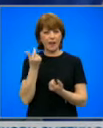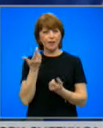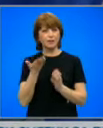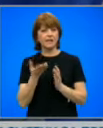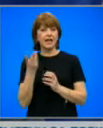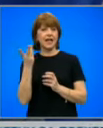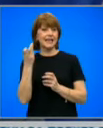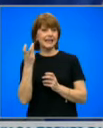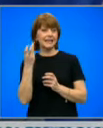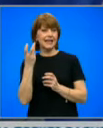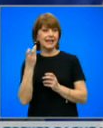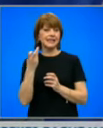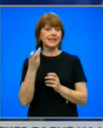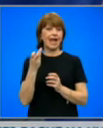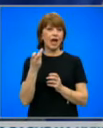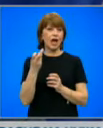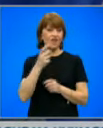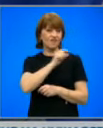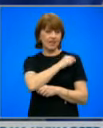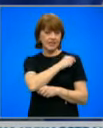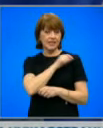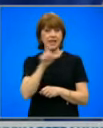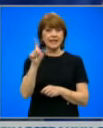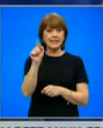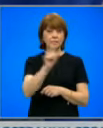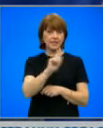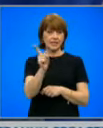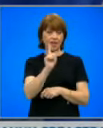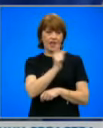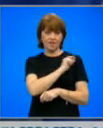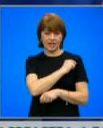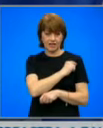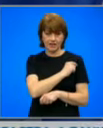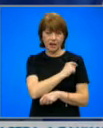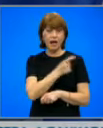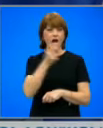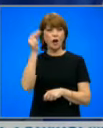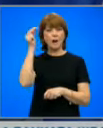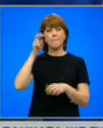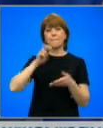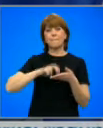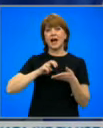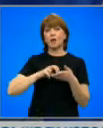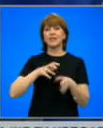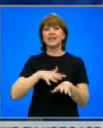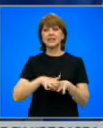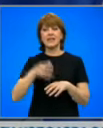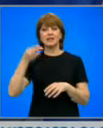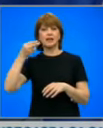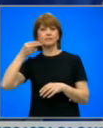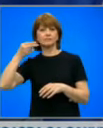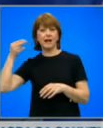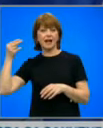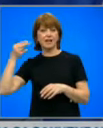вакцинирани срещу 70% невакцинирани. По подобен начин в българската банкова система отделни институции са